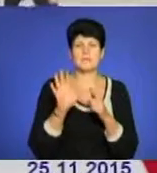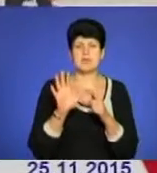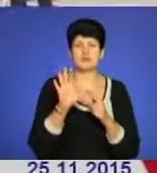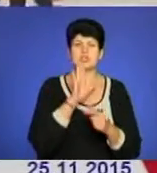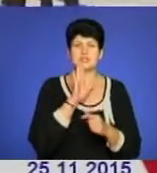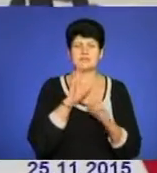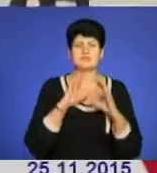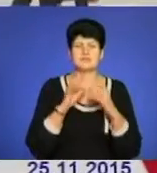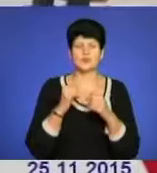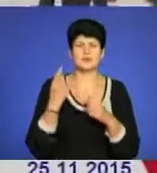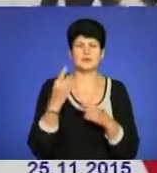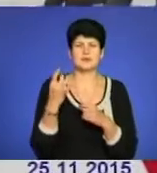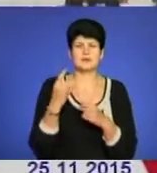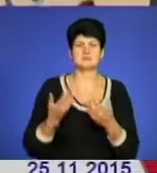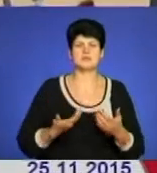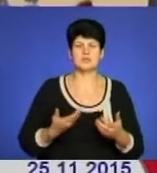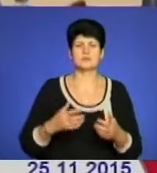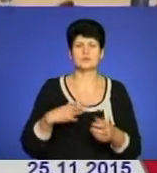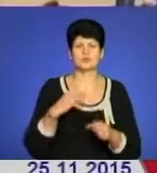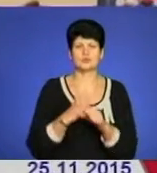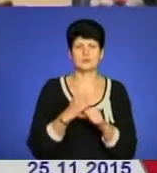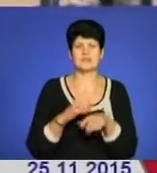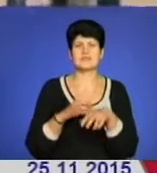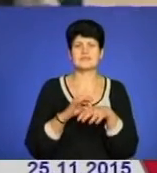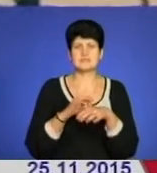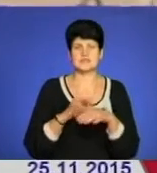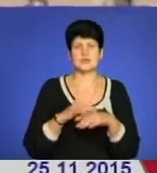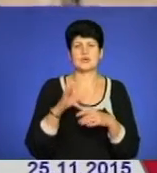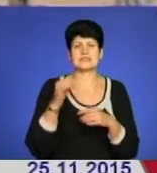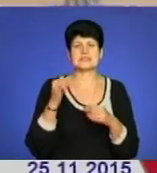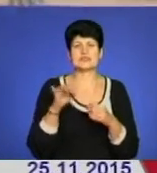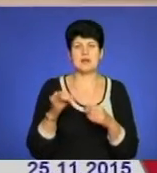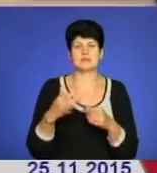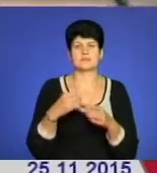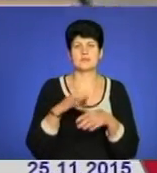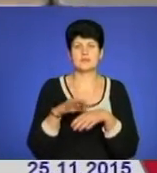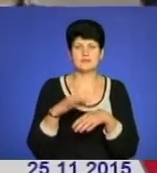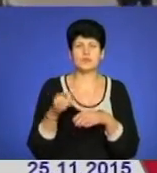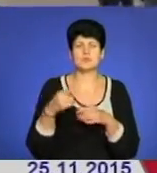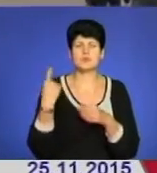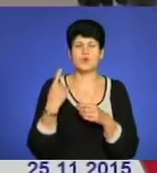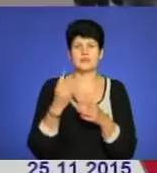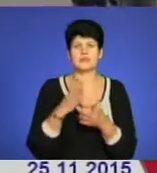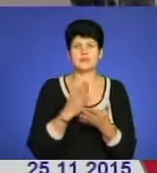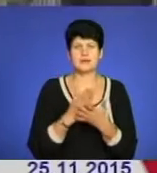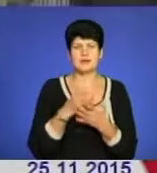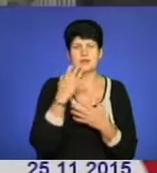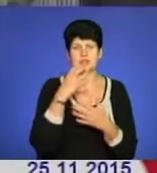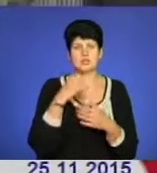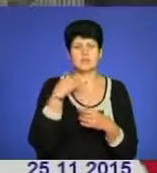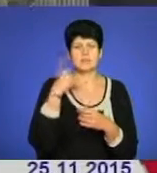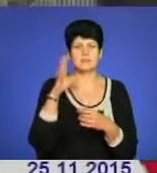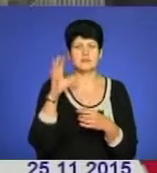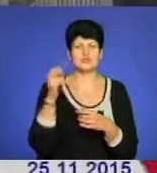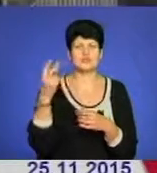світу хоч раз у житті було скоєно фізичне або сексуальне насильство. У Тернопільській області діє гаряча телефонна лінія